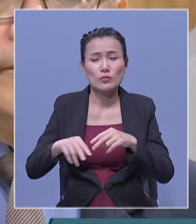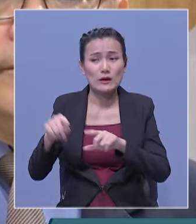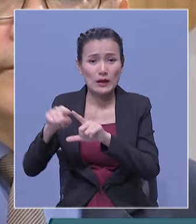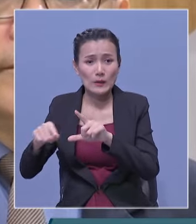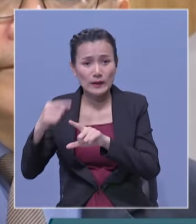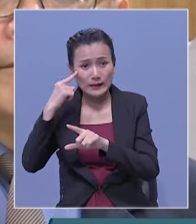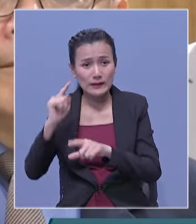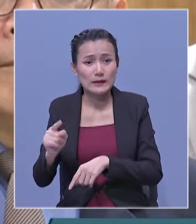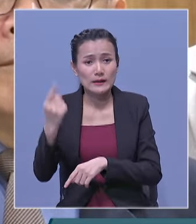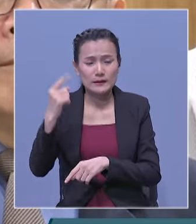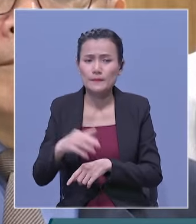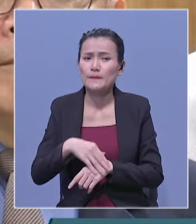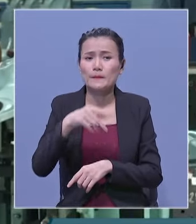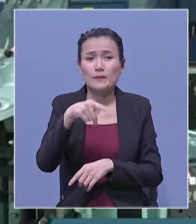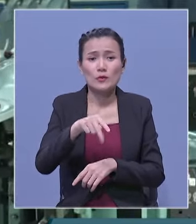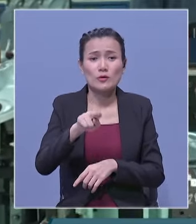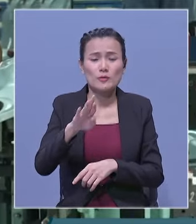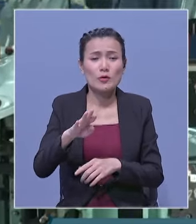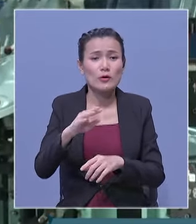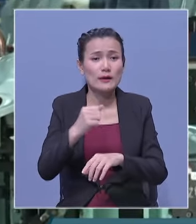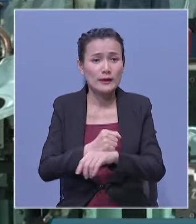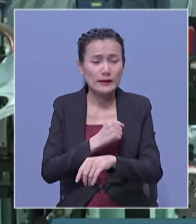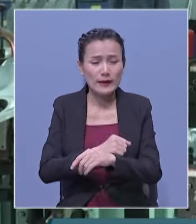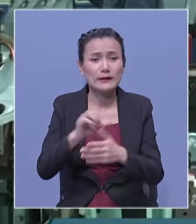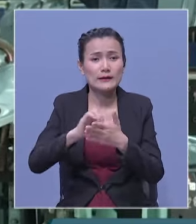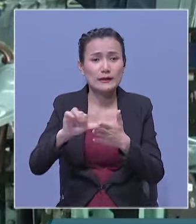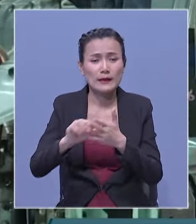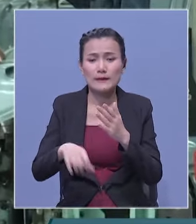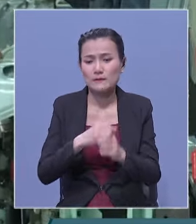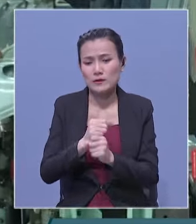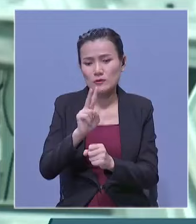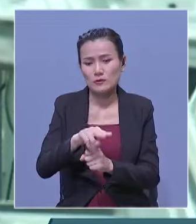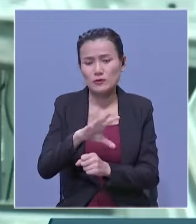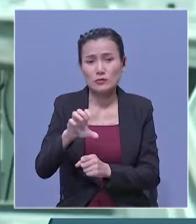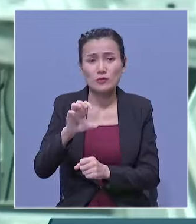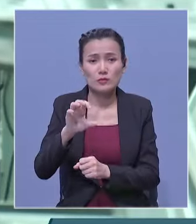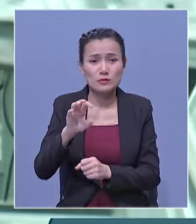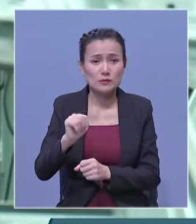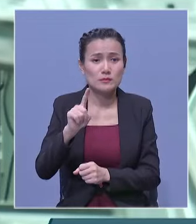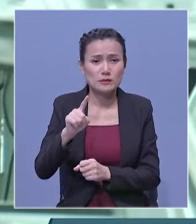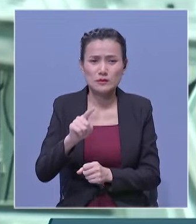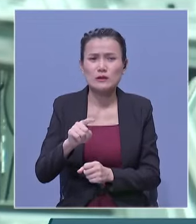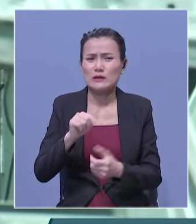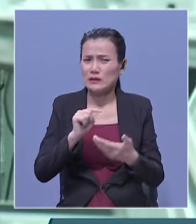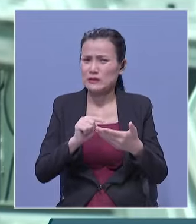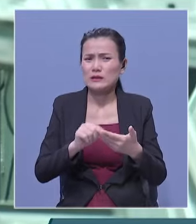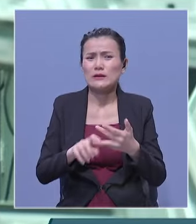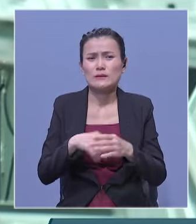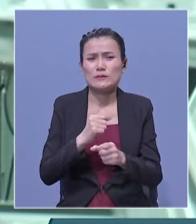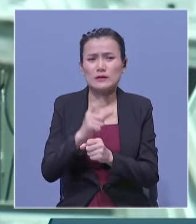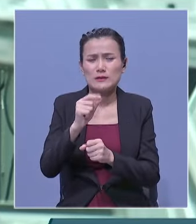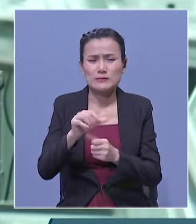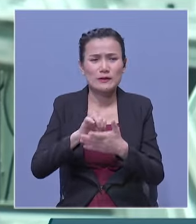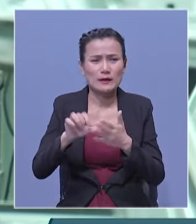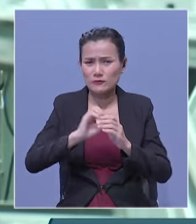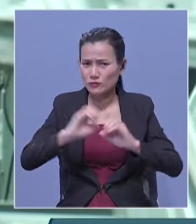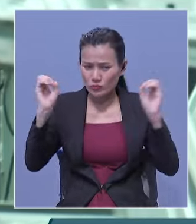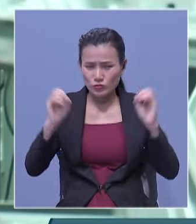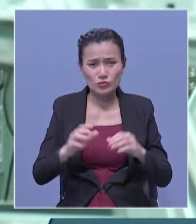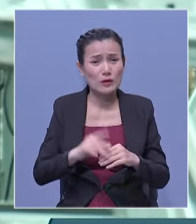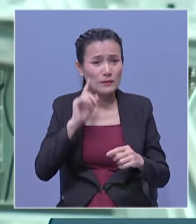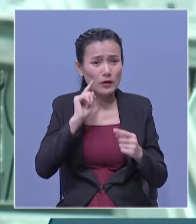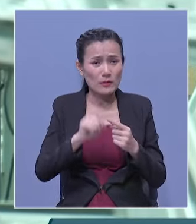แก้ไขพรบคุ้มครองแรงงานพ.ศ. 2541ที่ไม่มีการปรับปรุงเปลี่ยนแปลงมานานกว่า20ปีมุ่งยกระดับคนทำงานให้มี